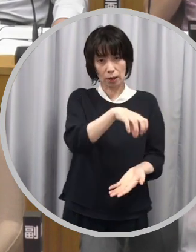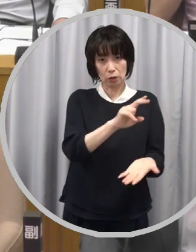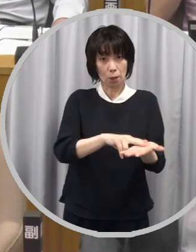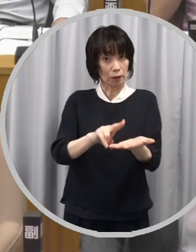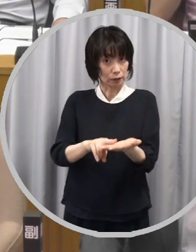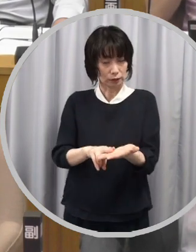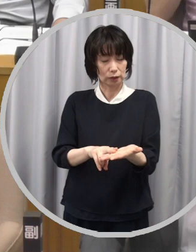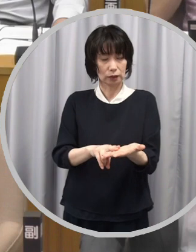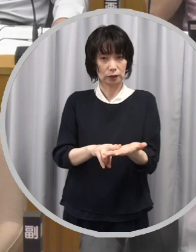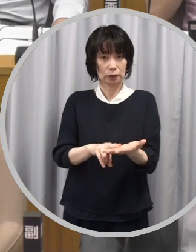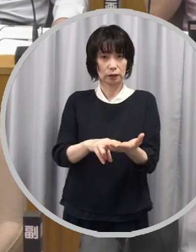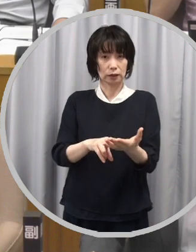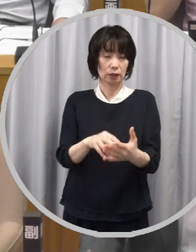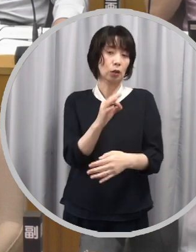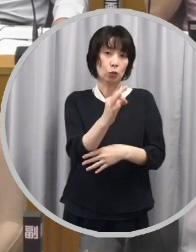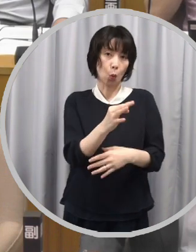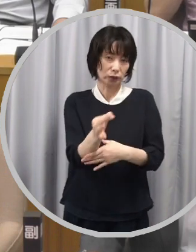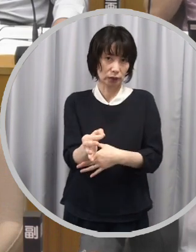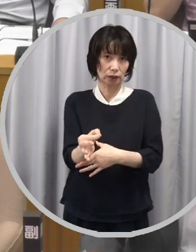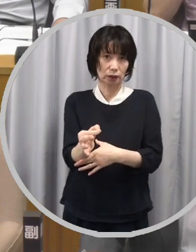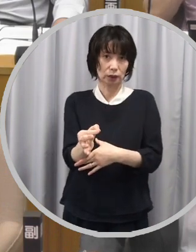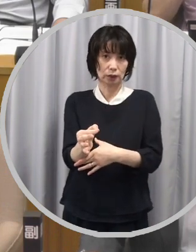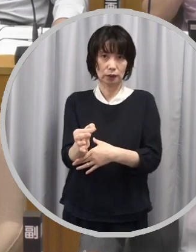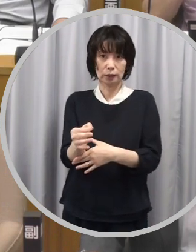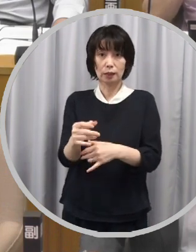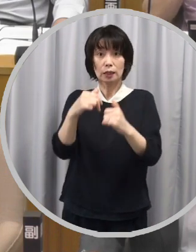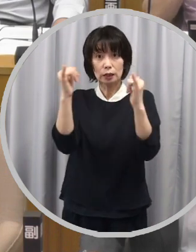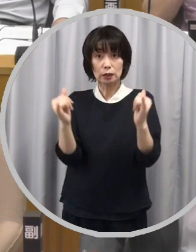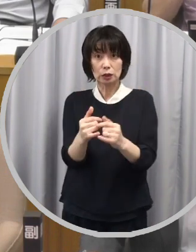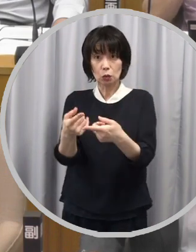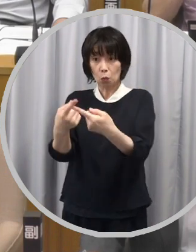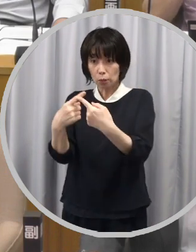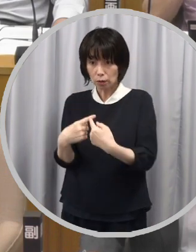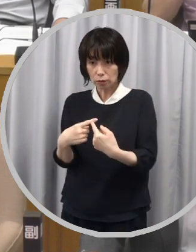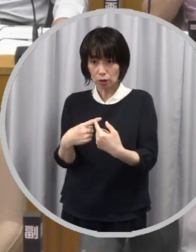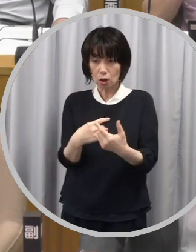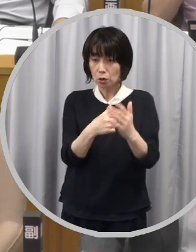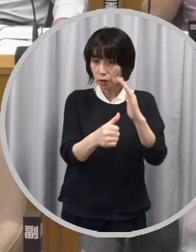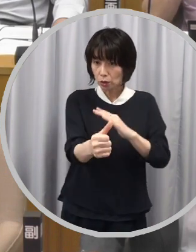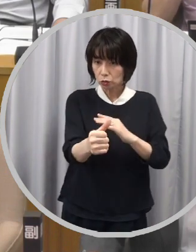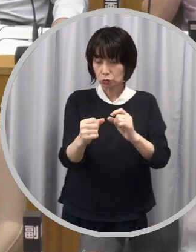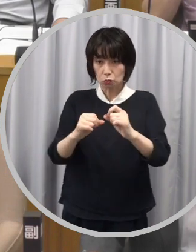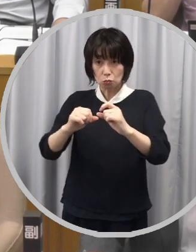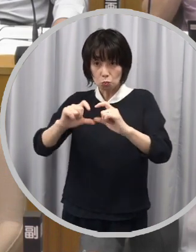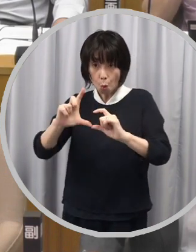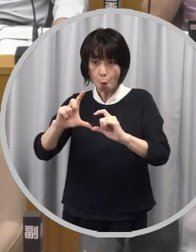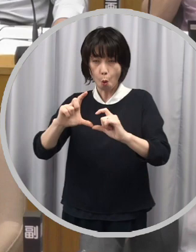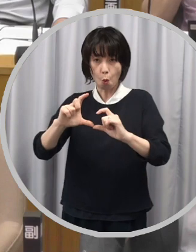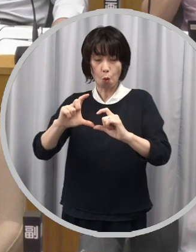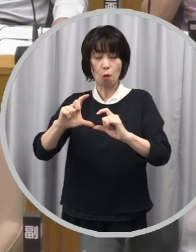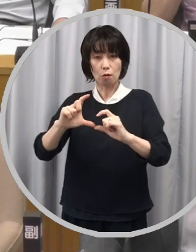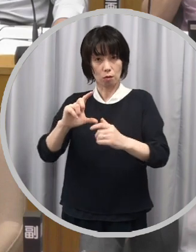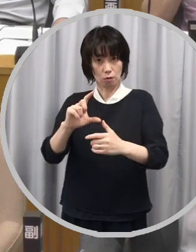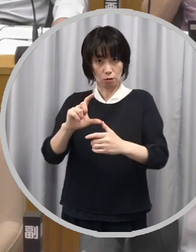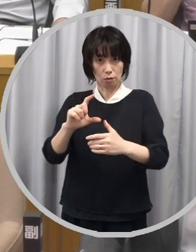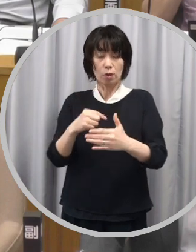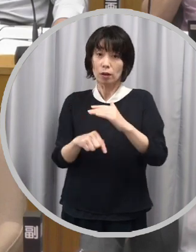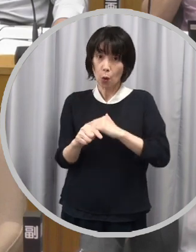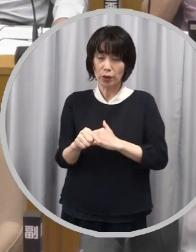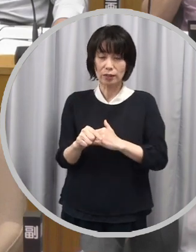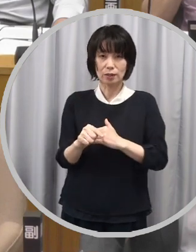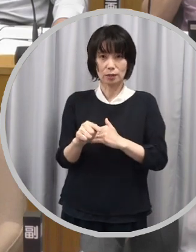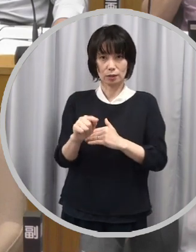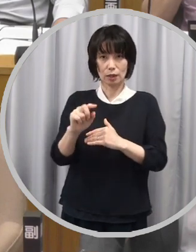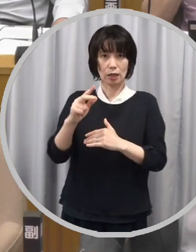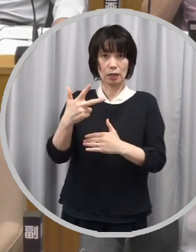備投資に加え、近年は転入人口が転出人口を上回るなどといったことが要因となって、市